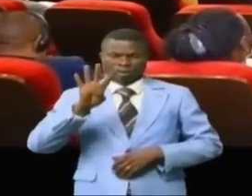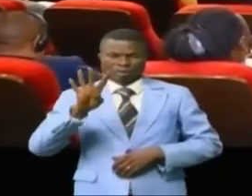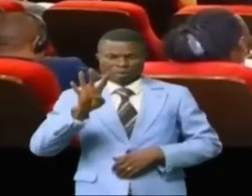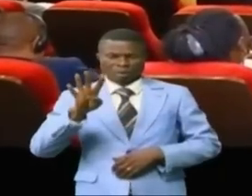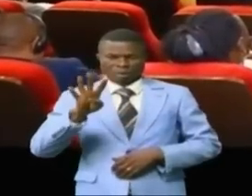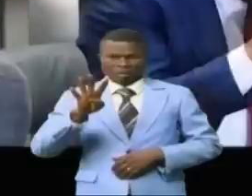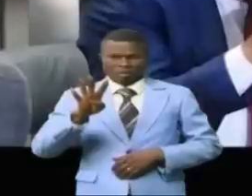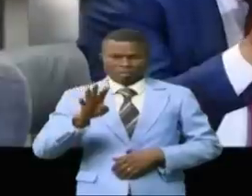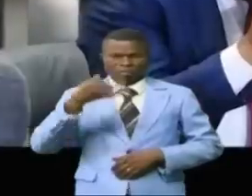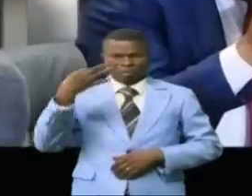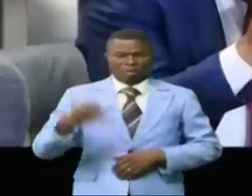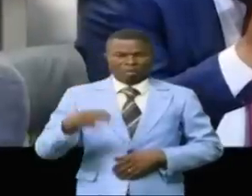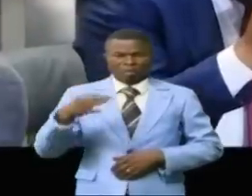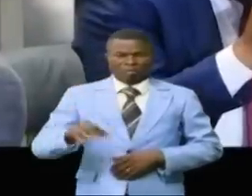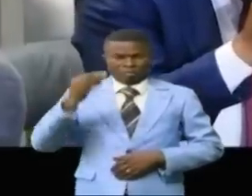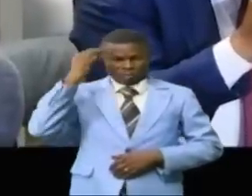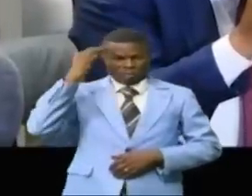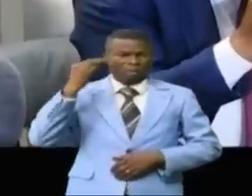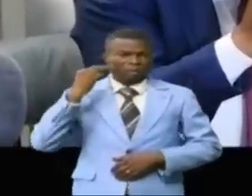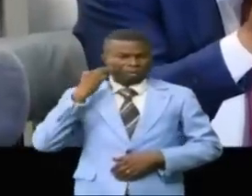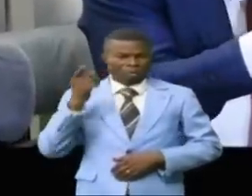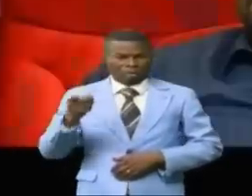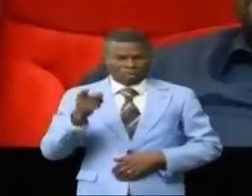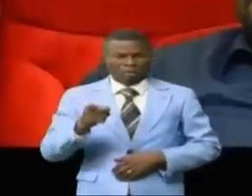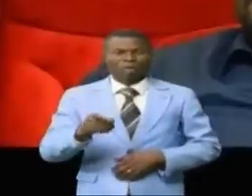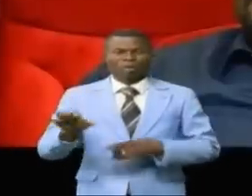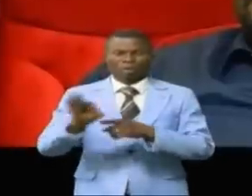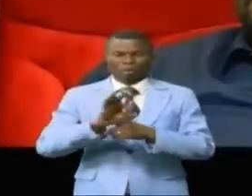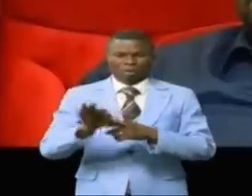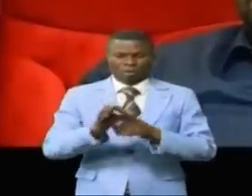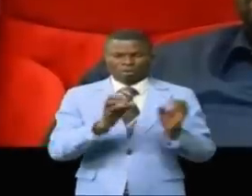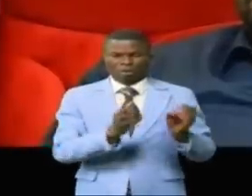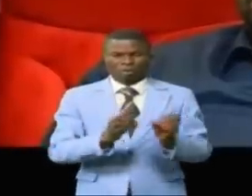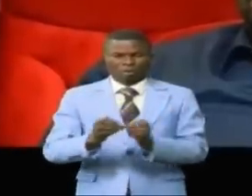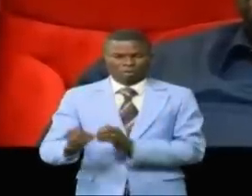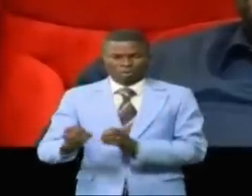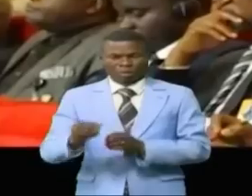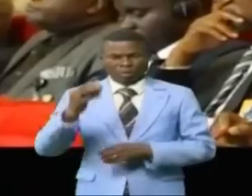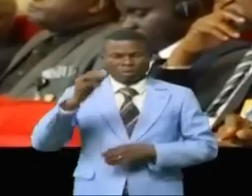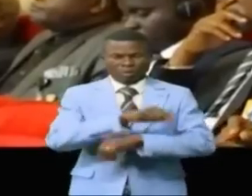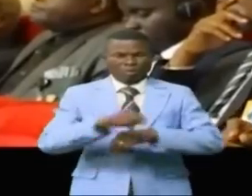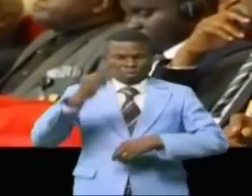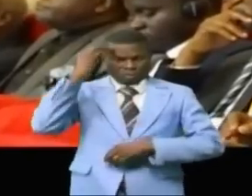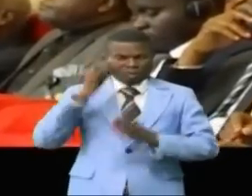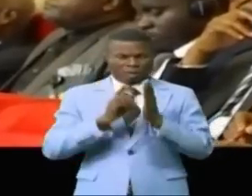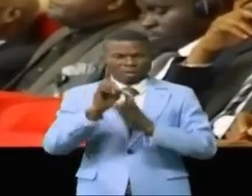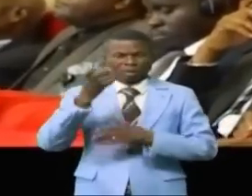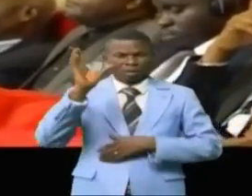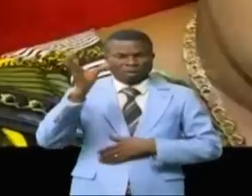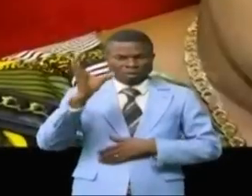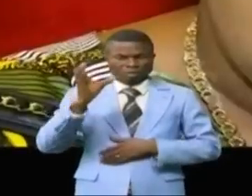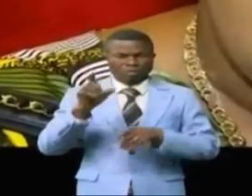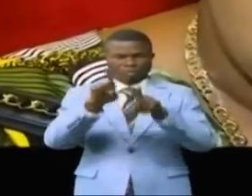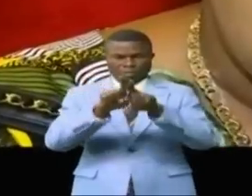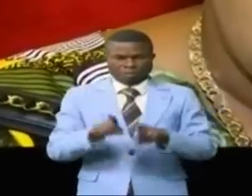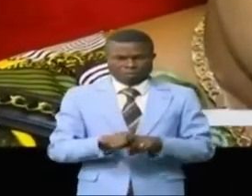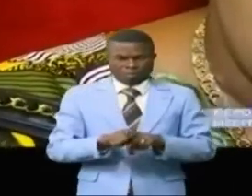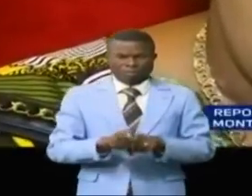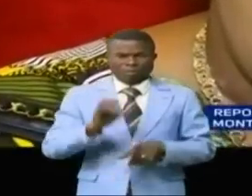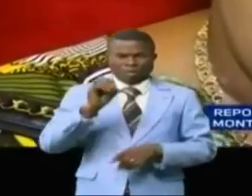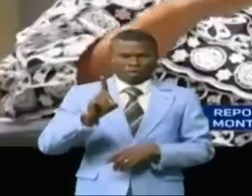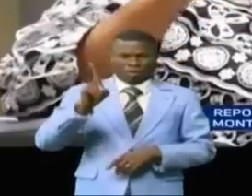par François Robota Masumbuko, ces assises ont été organisées par le ministère du Développement Rural et